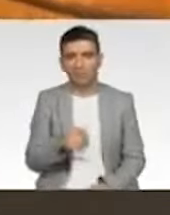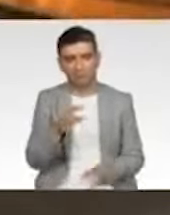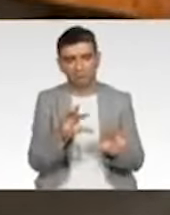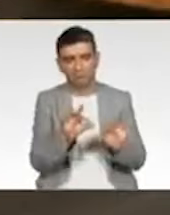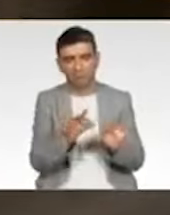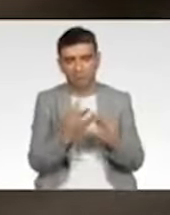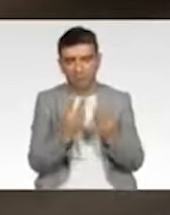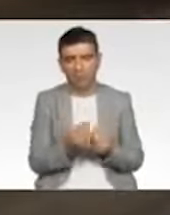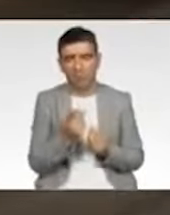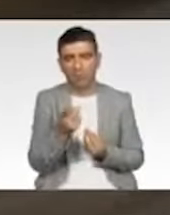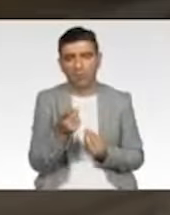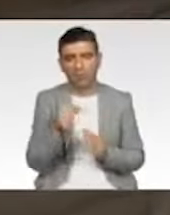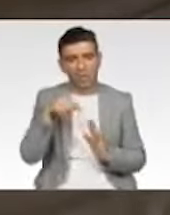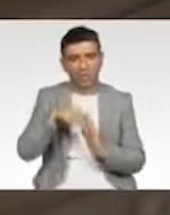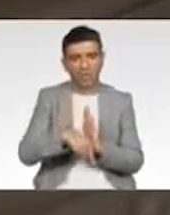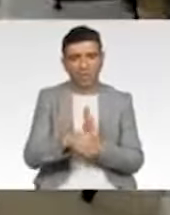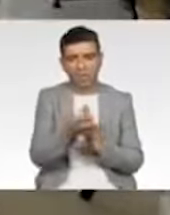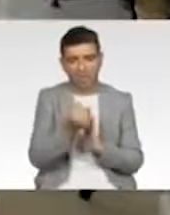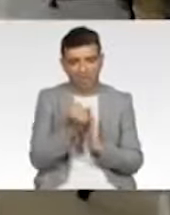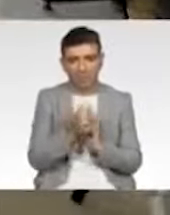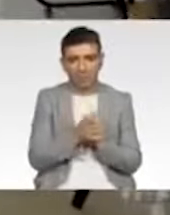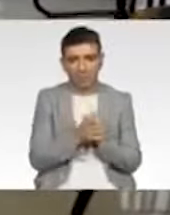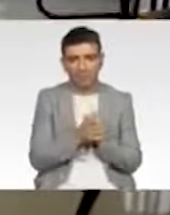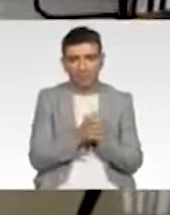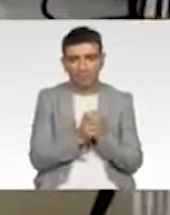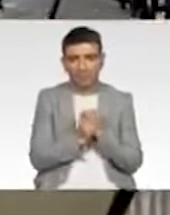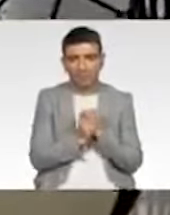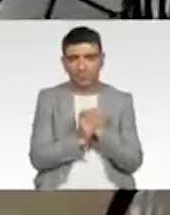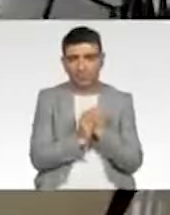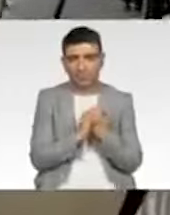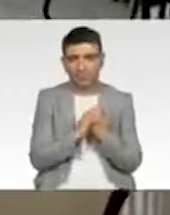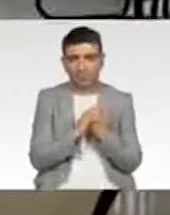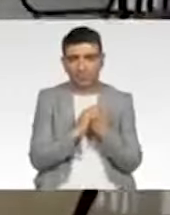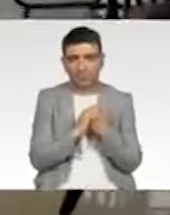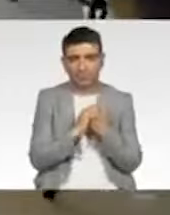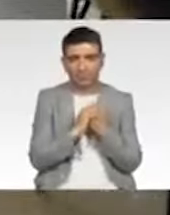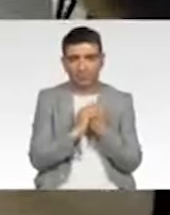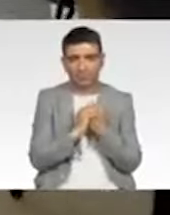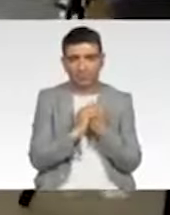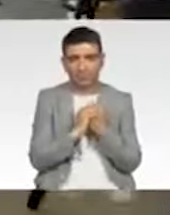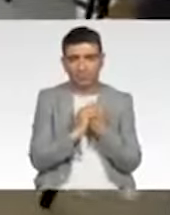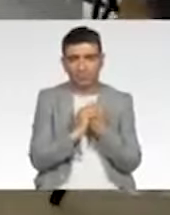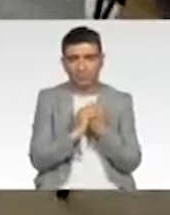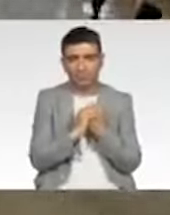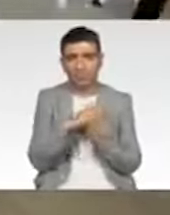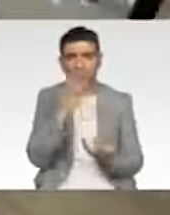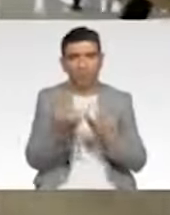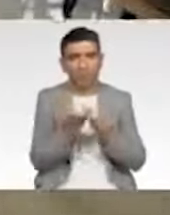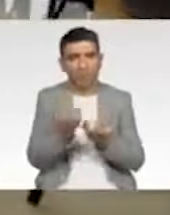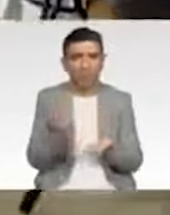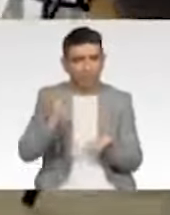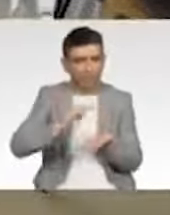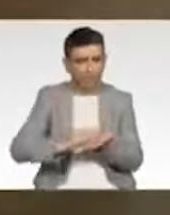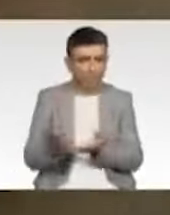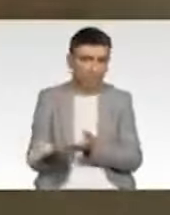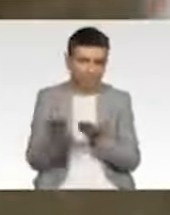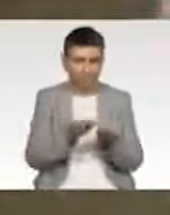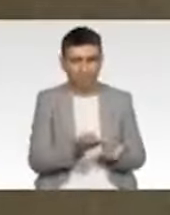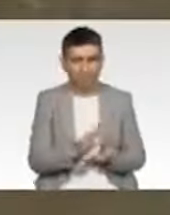kıvamını aldı bu. Aşağı al da bari öyle. Patatesini ilave edip karıştırıp tekrar sobanın üzerine alalım.